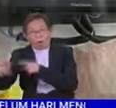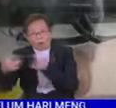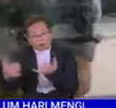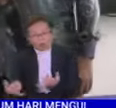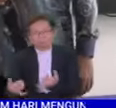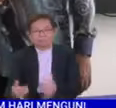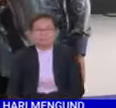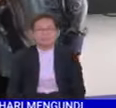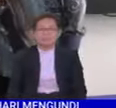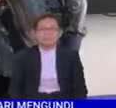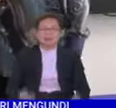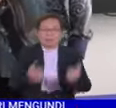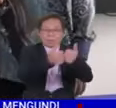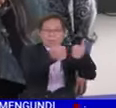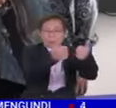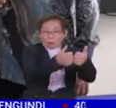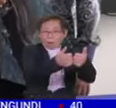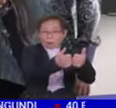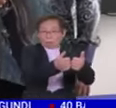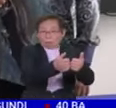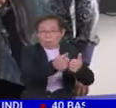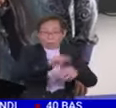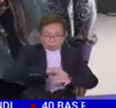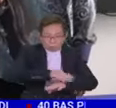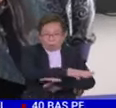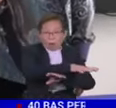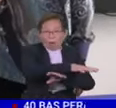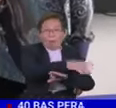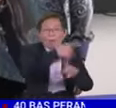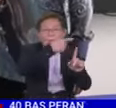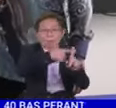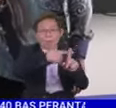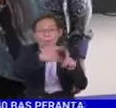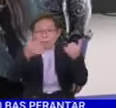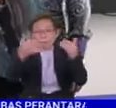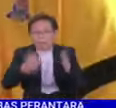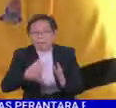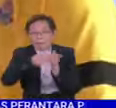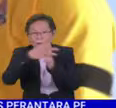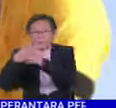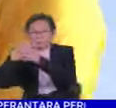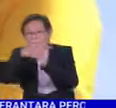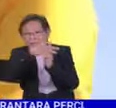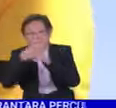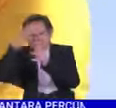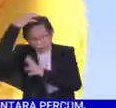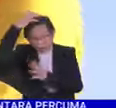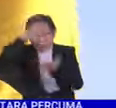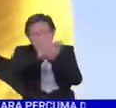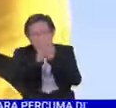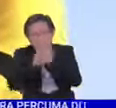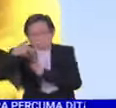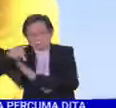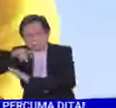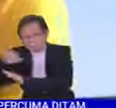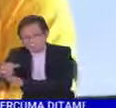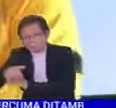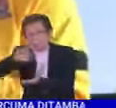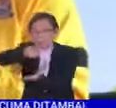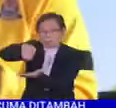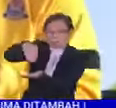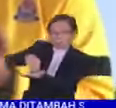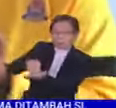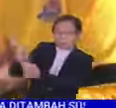ini. Tambah beliau, kejohanan ini bukan sahaja memberi impak kepada prestasi pemain rugby di Selangor, malah turut menjadikan Petaling Jaya sebagai